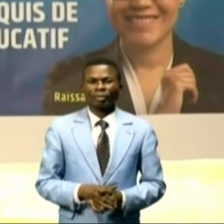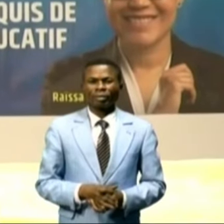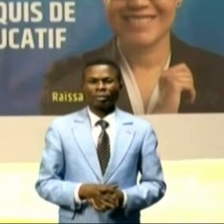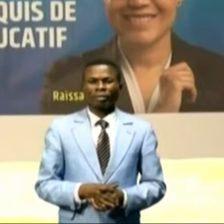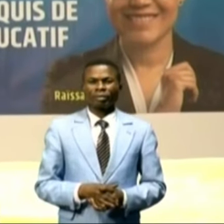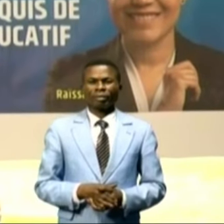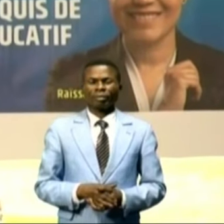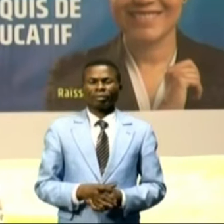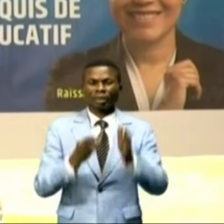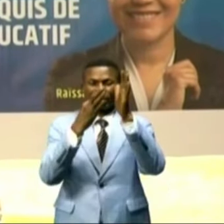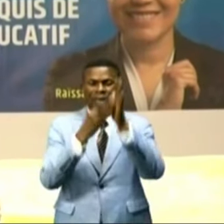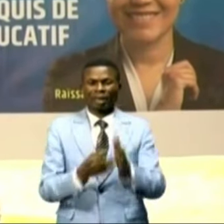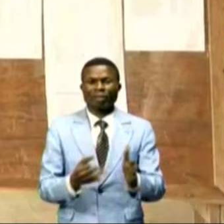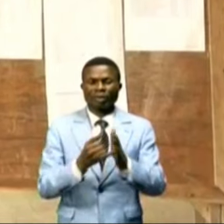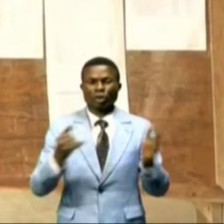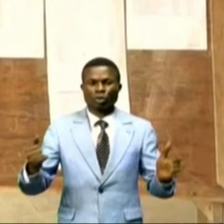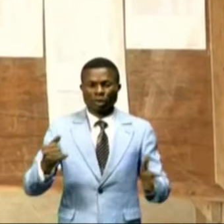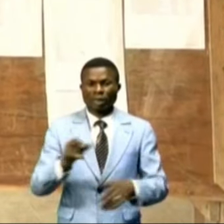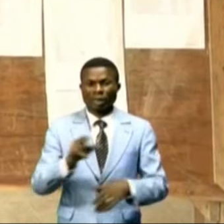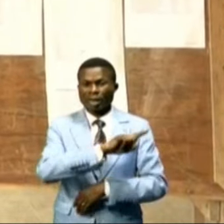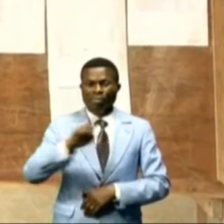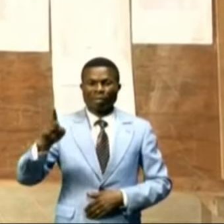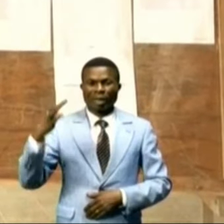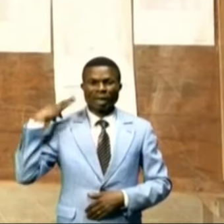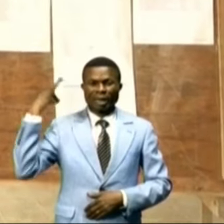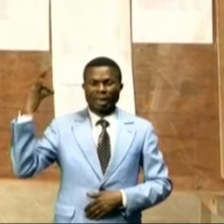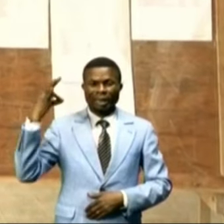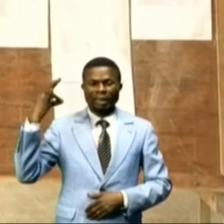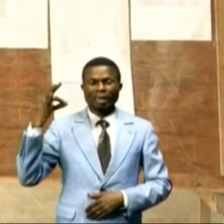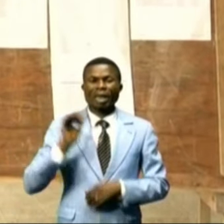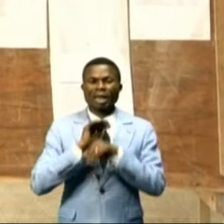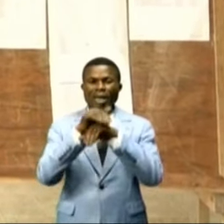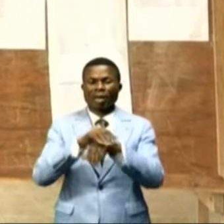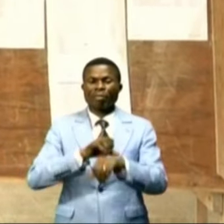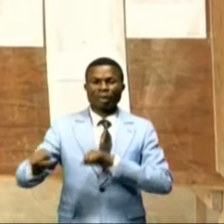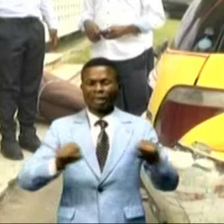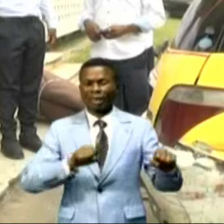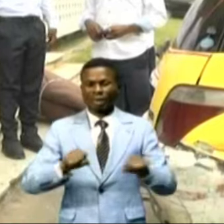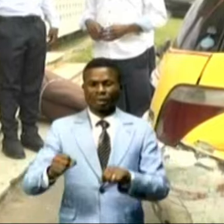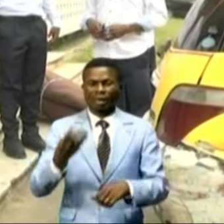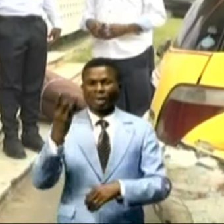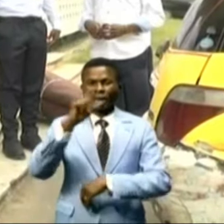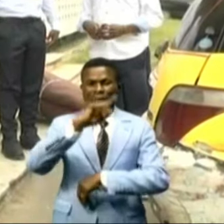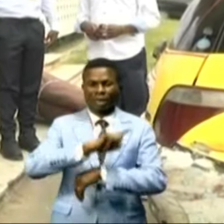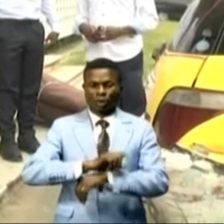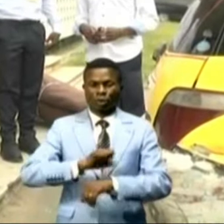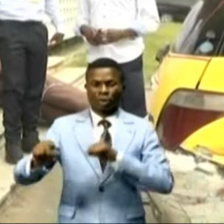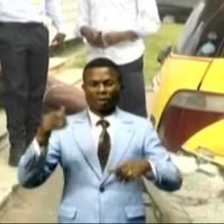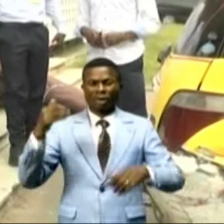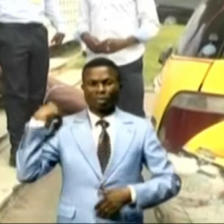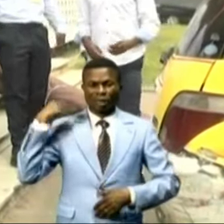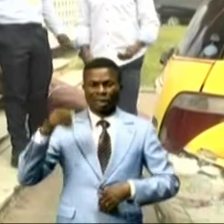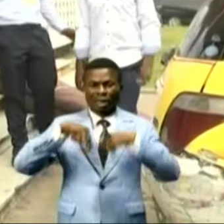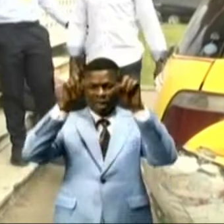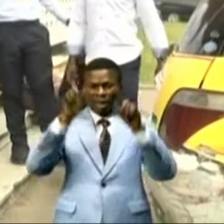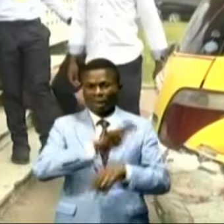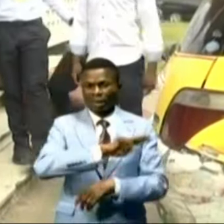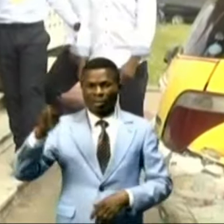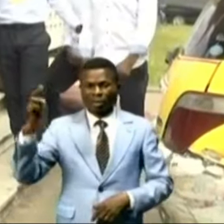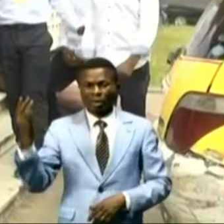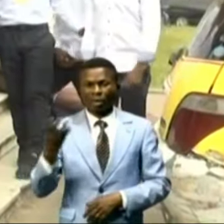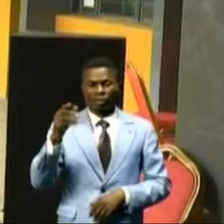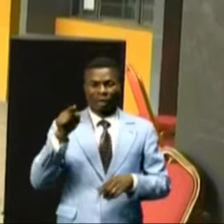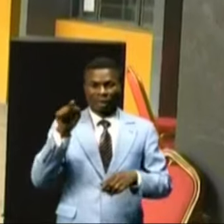Plus de 960 000 candidats ont participé à la session ordinaire de l'examen d'État édition 2024. À